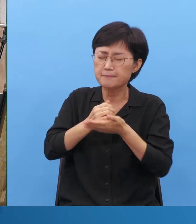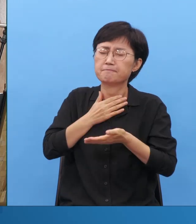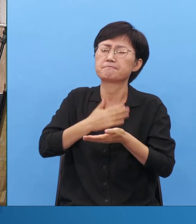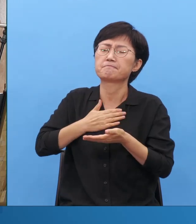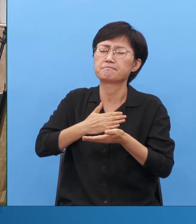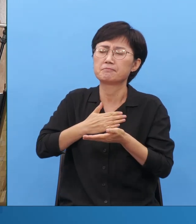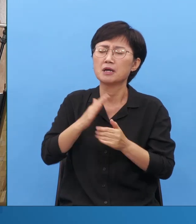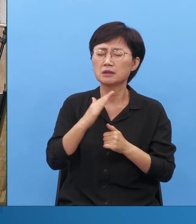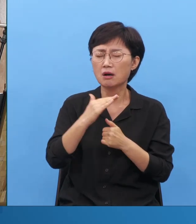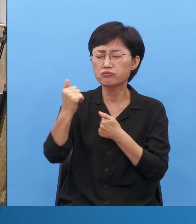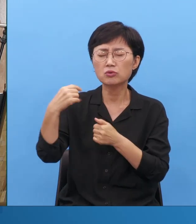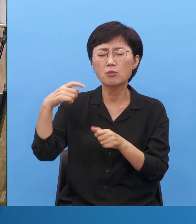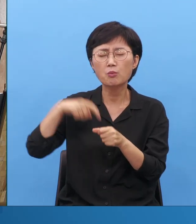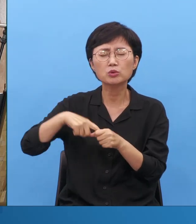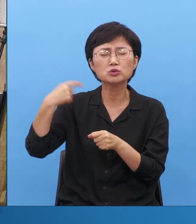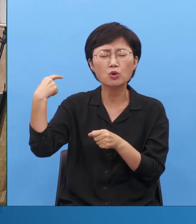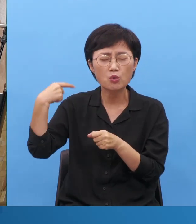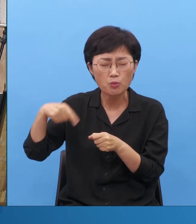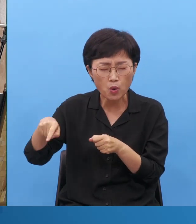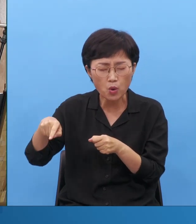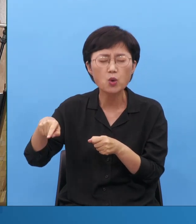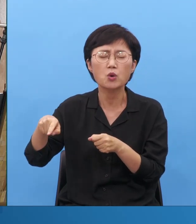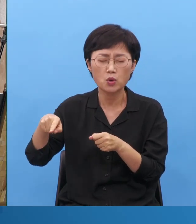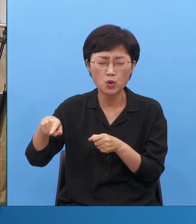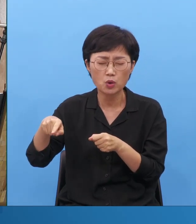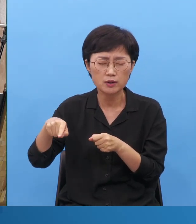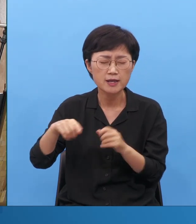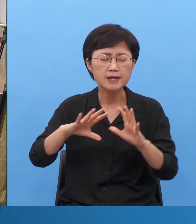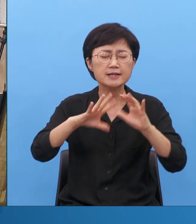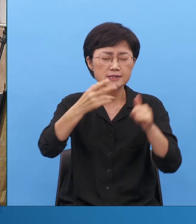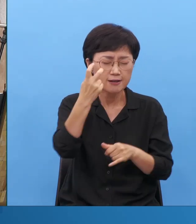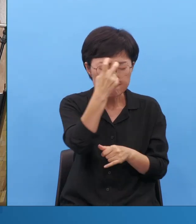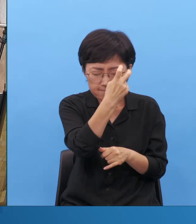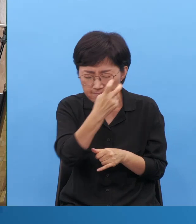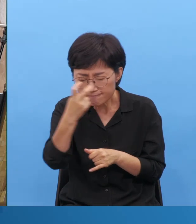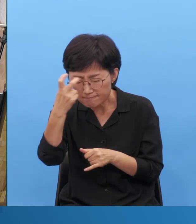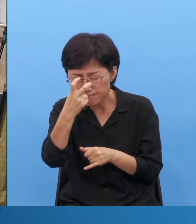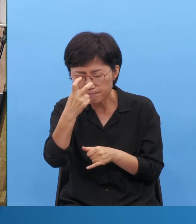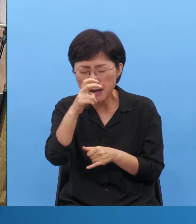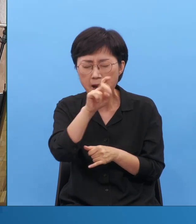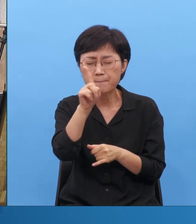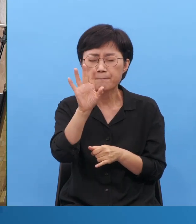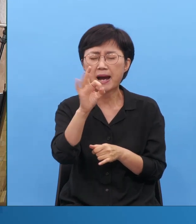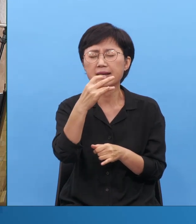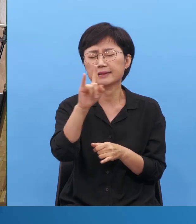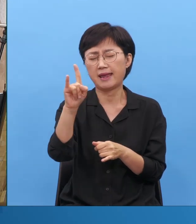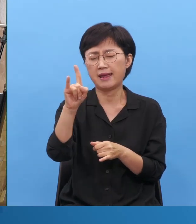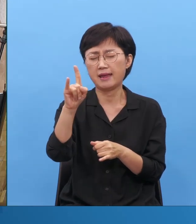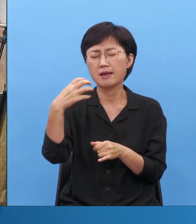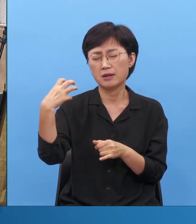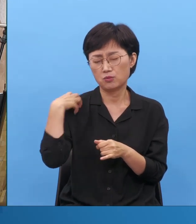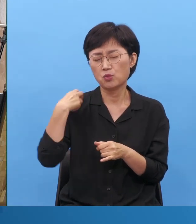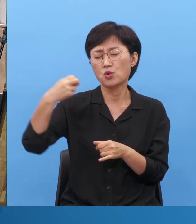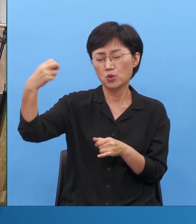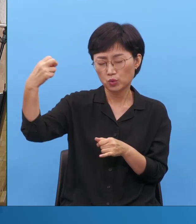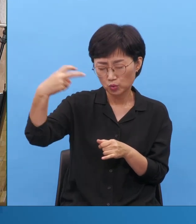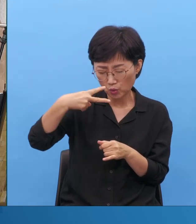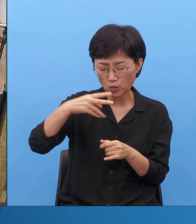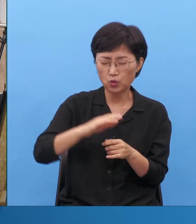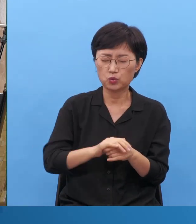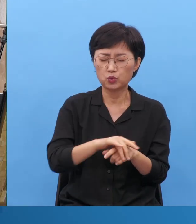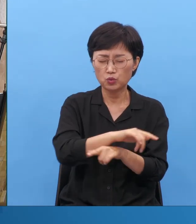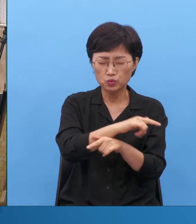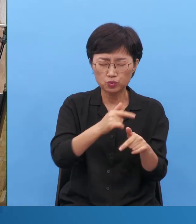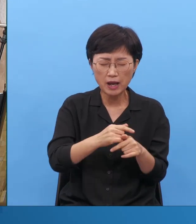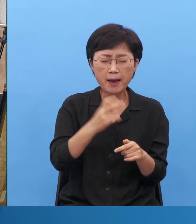주역으로 237 치유 서밋 운동에 쓰임받는 전도자의 축복과 삶을 누리게 하옵소서. Our life goal is not centered on Genesis